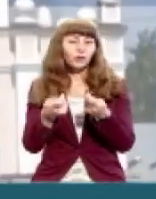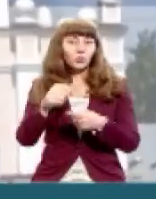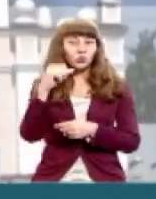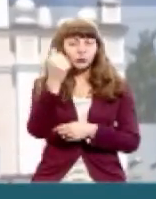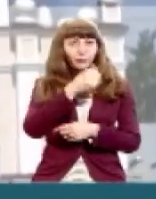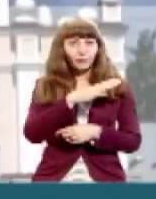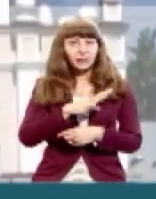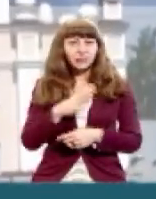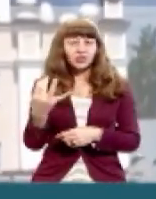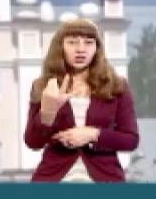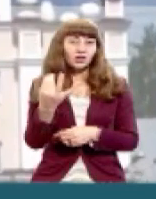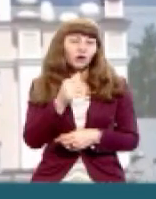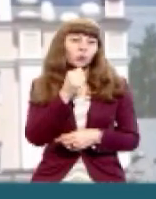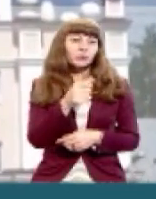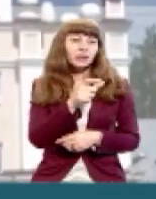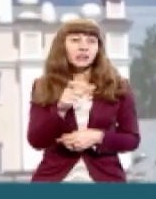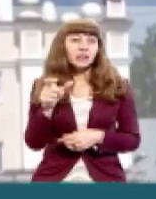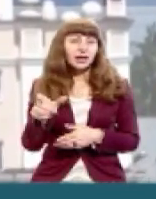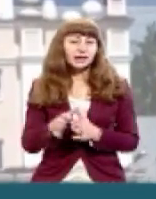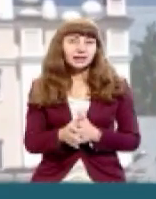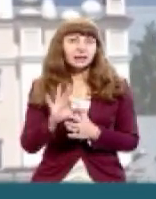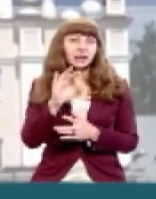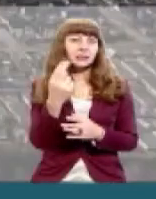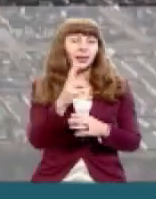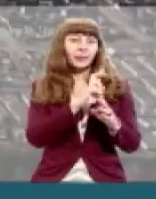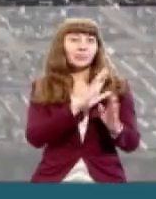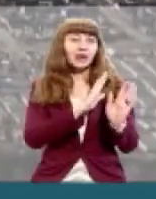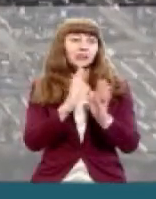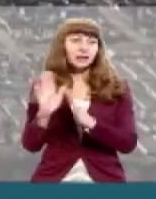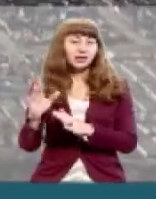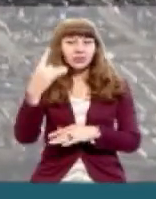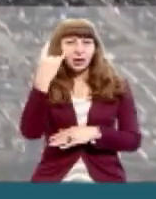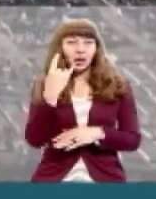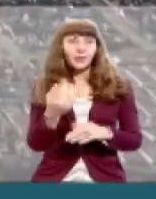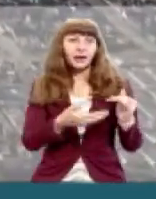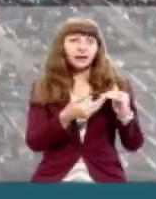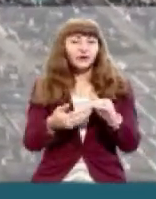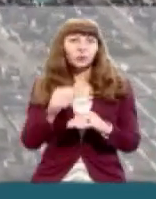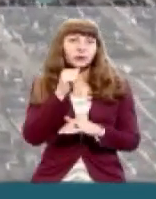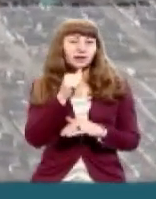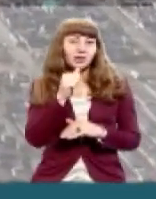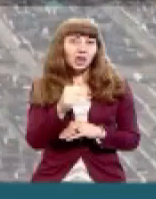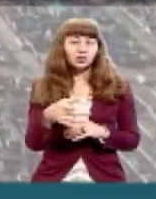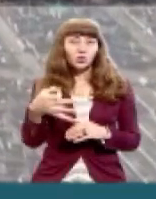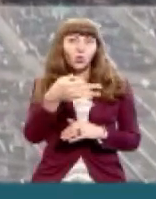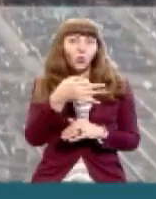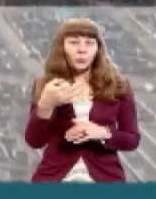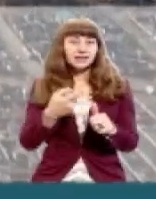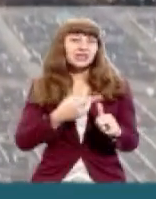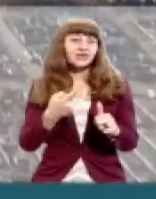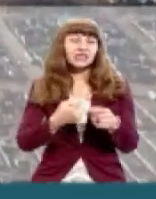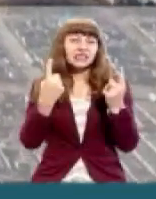қостанайлықтардың үлкен қызығушылығын тудырды. Қазақстан ұлттық кітапханасының 2021 жылы Қостанай облысын ең көп кітап оқитын өңір деп